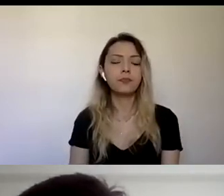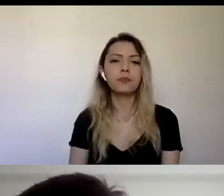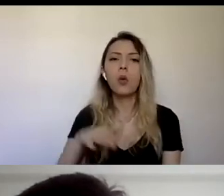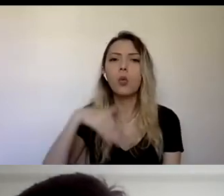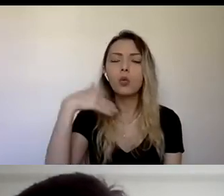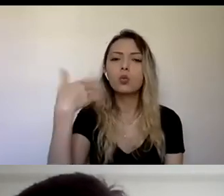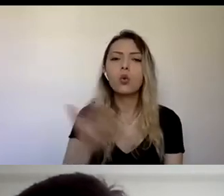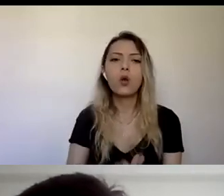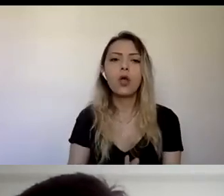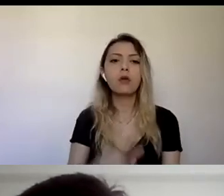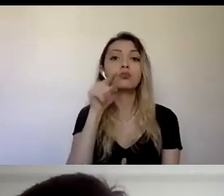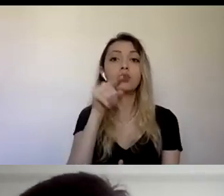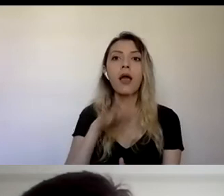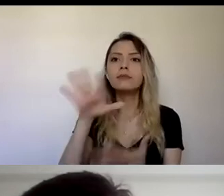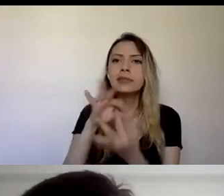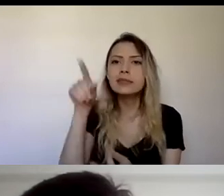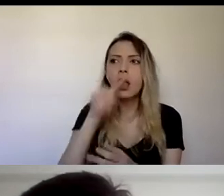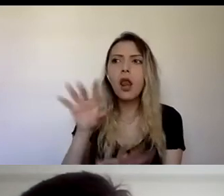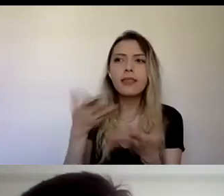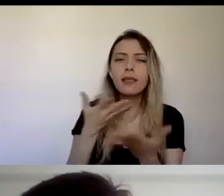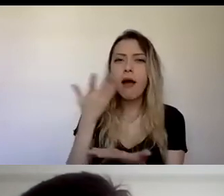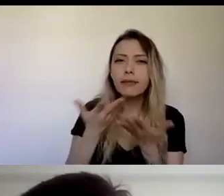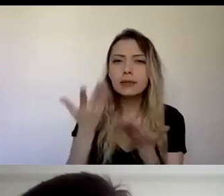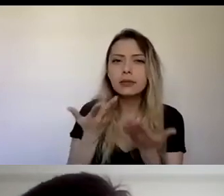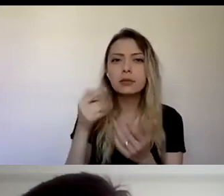sonrasında bunu kamuoyuyla nasıl paylaşırız?